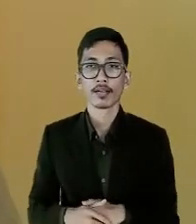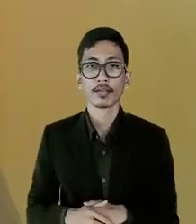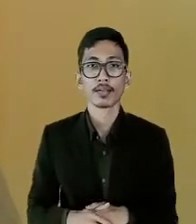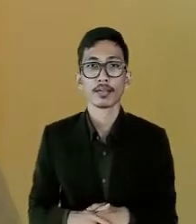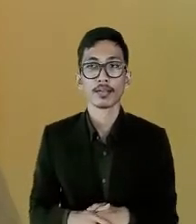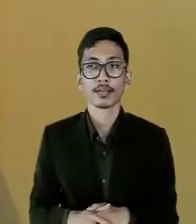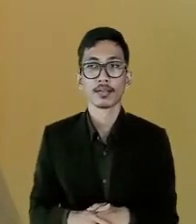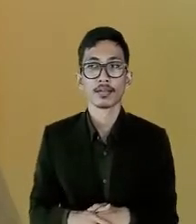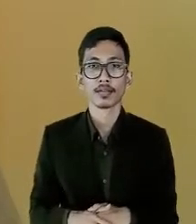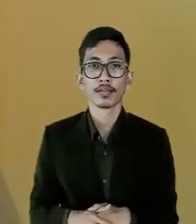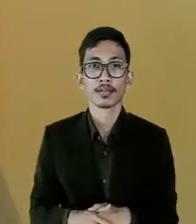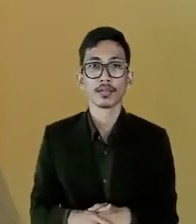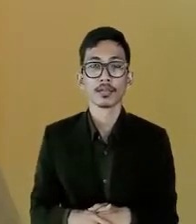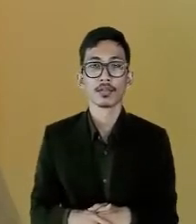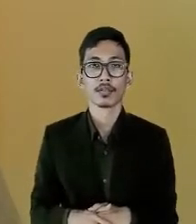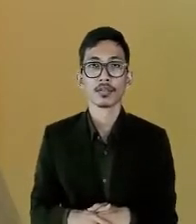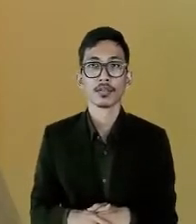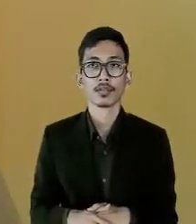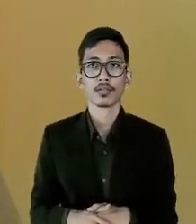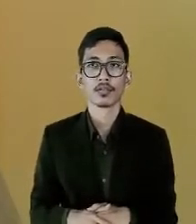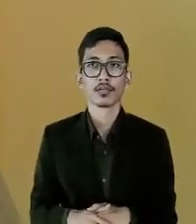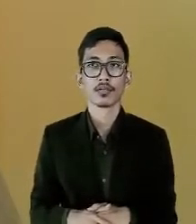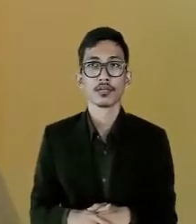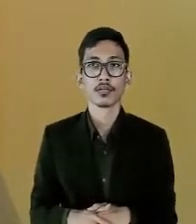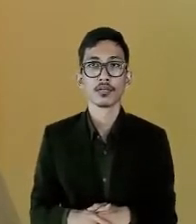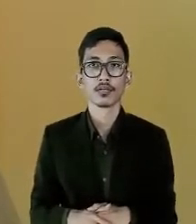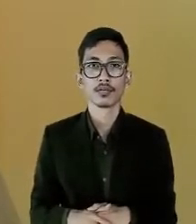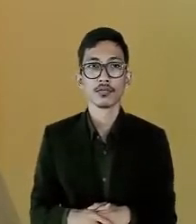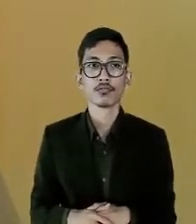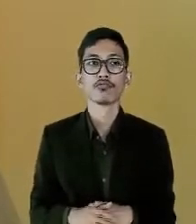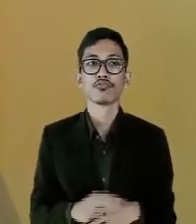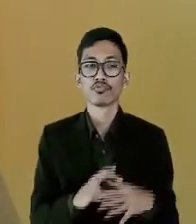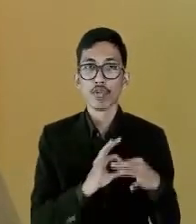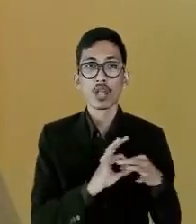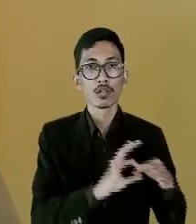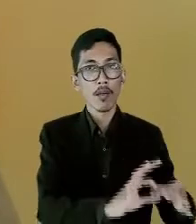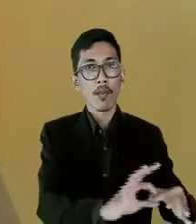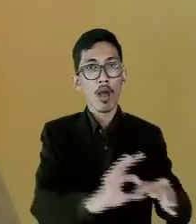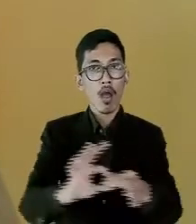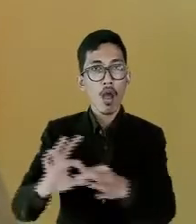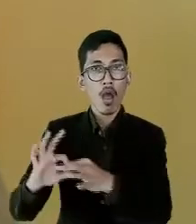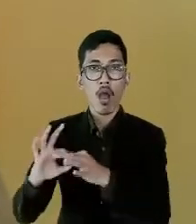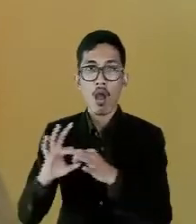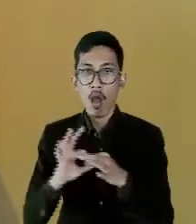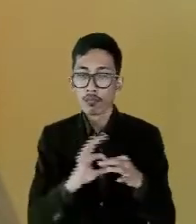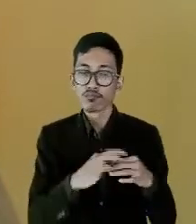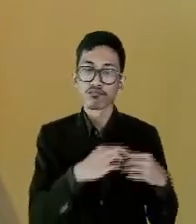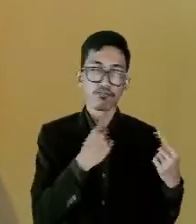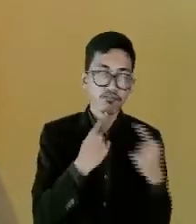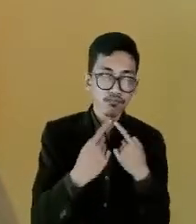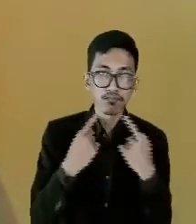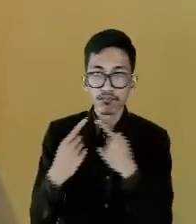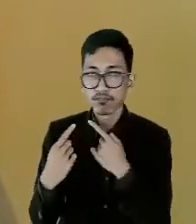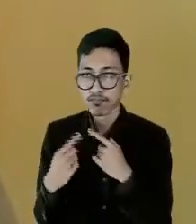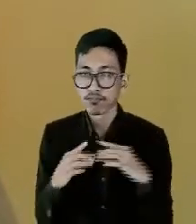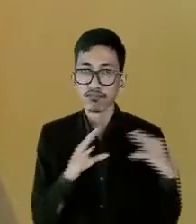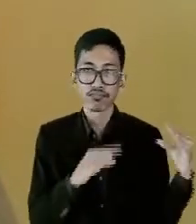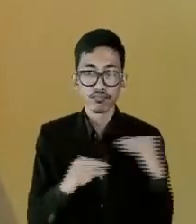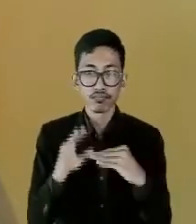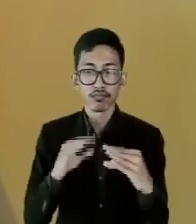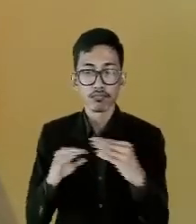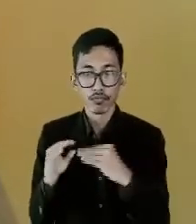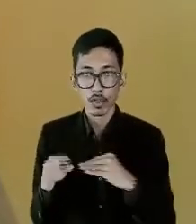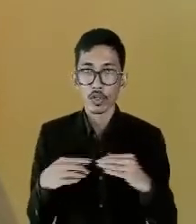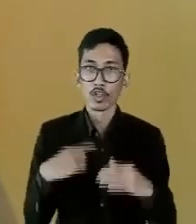Sinergi dan koordinasi lintas sektor selalu dibangun untuk mendukung penerapan protokol kesehatan